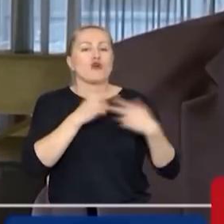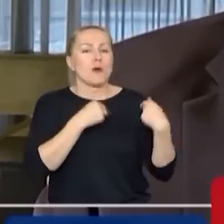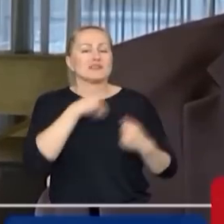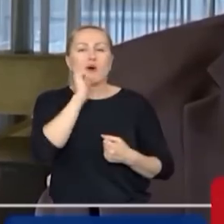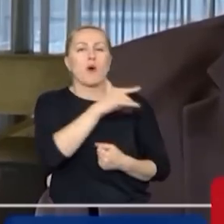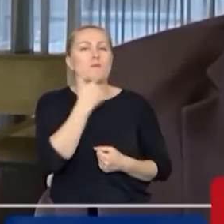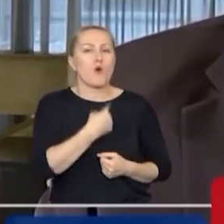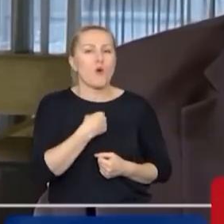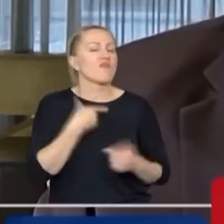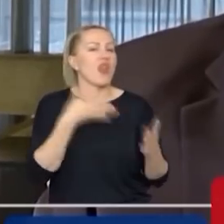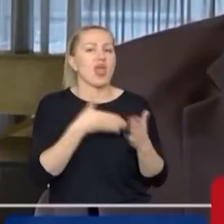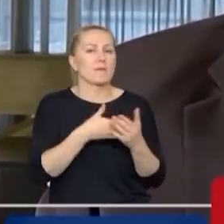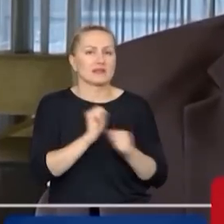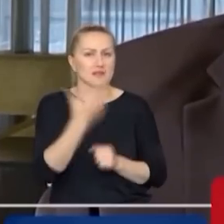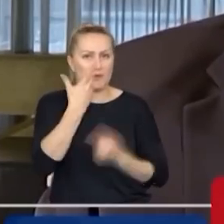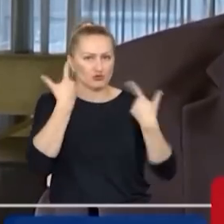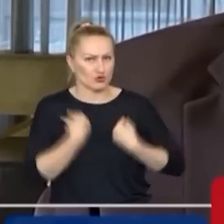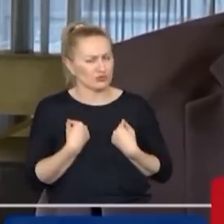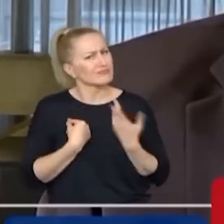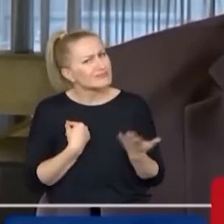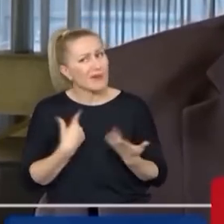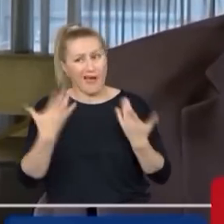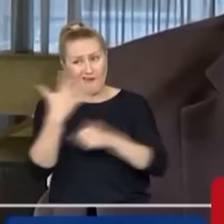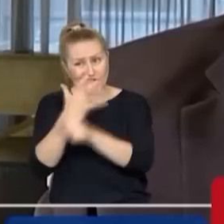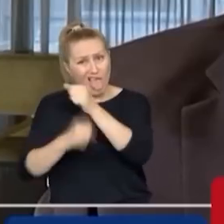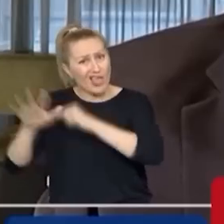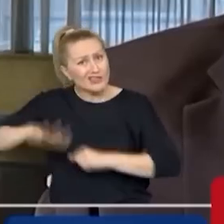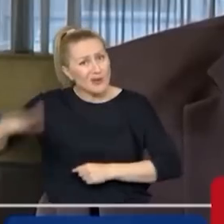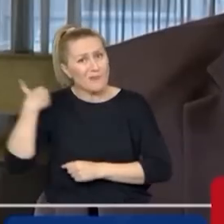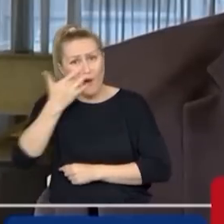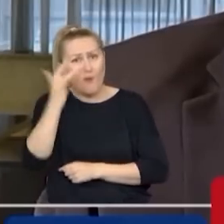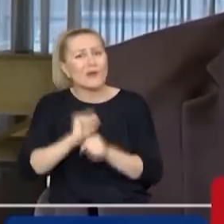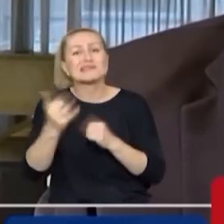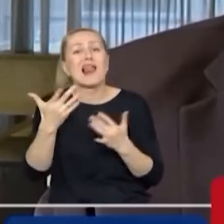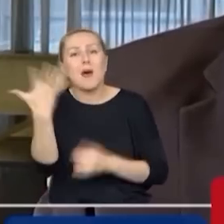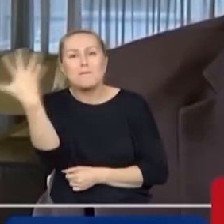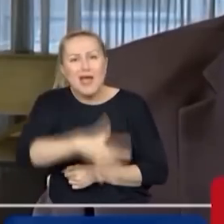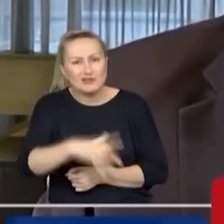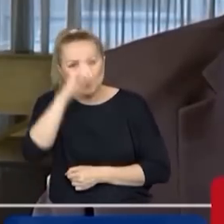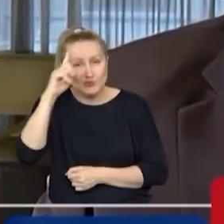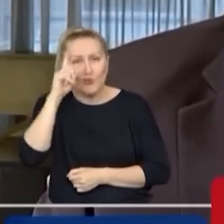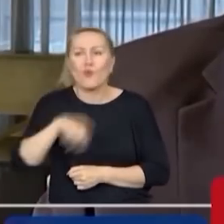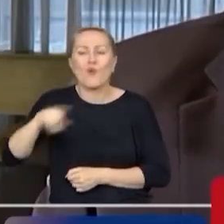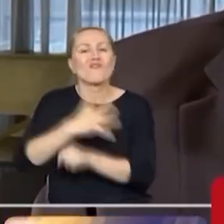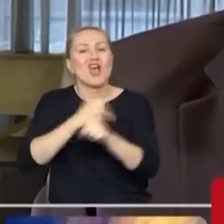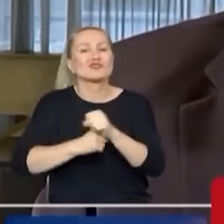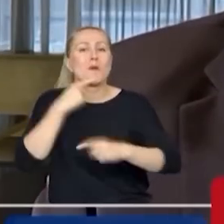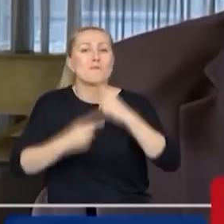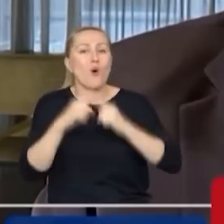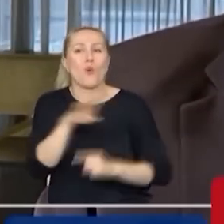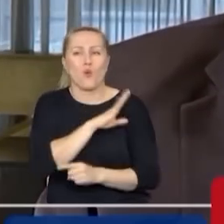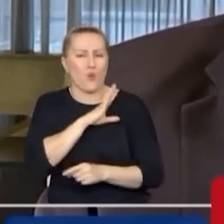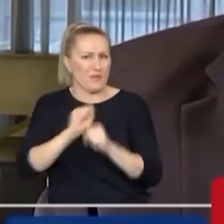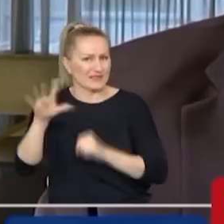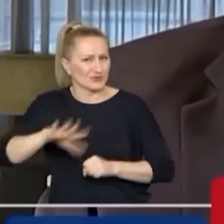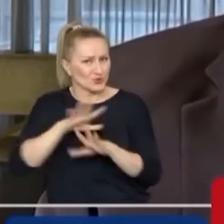to jest 5 osób. No przepraszam, kiedy w więzieniach jest 5 tysięcy Białorusinów, kiedy umierają więźniowie politycznych w więzieniach, to jest prawda, bo